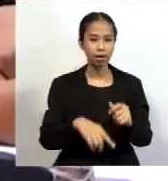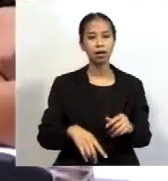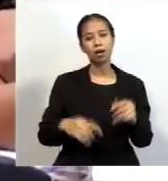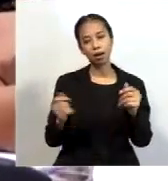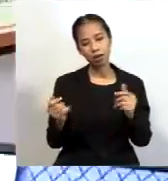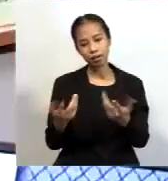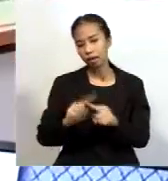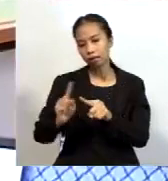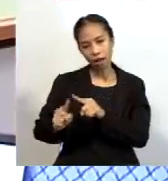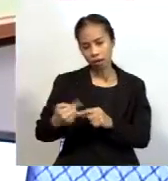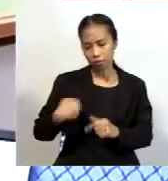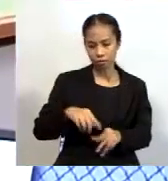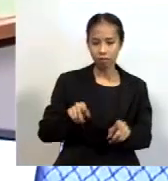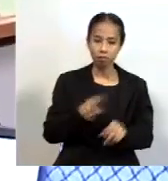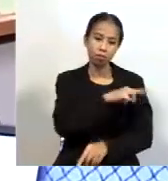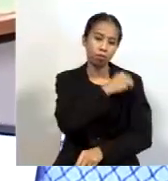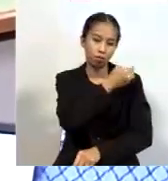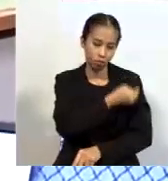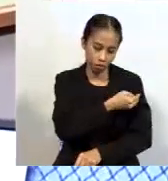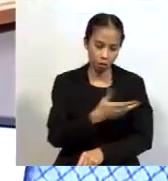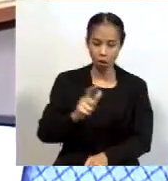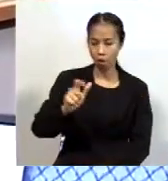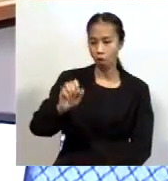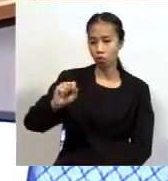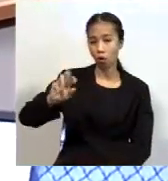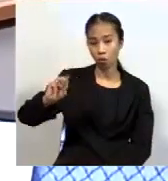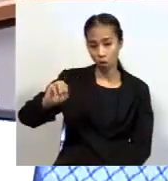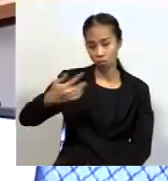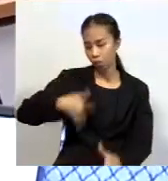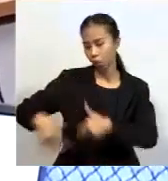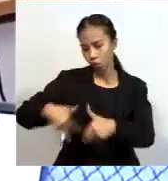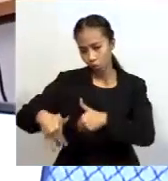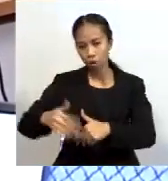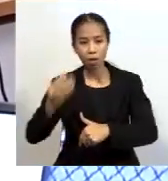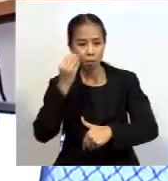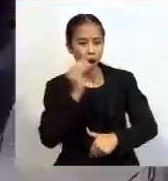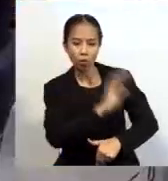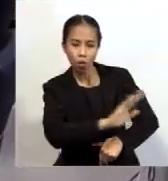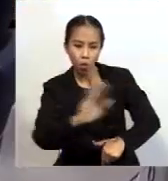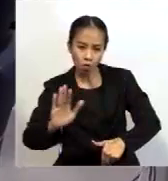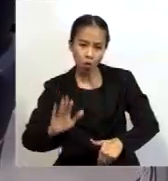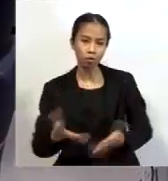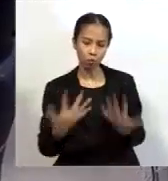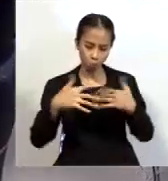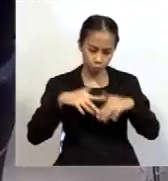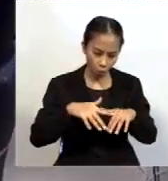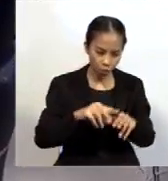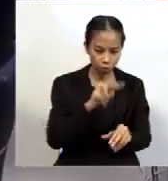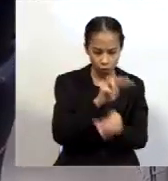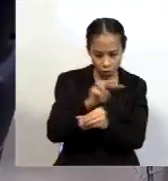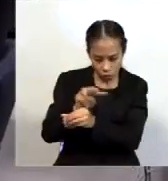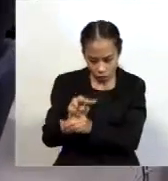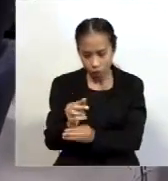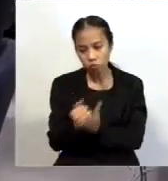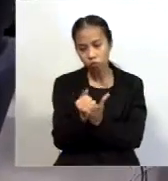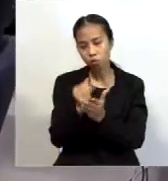กครองส่วนท้องถิ่นสาธารณสุขและอสม.รวมถึงประชาชนในหมู่บ้านชุมชนนั้นๆร่วมกันเฝ้าระวังเป็นหูเป็น